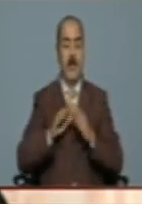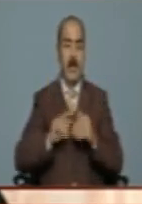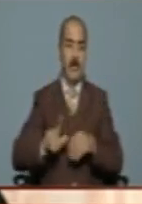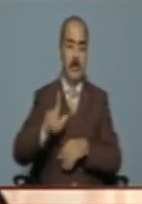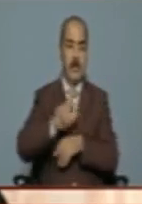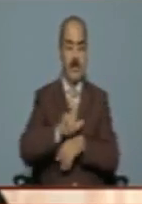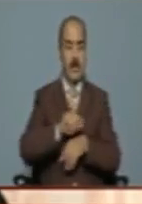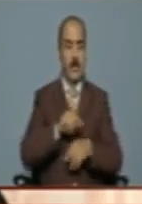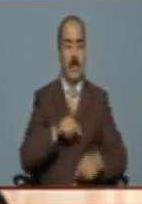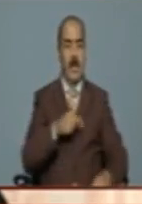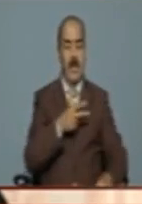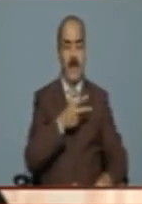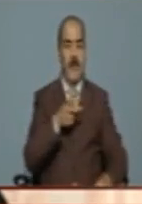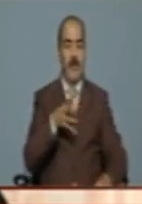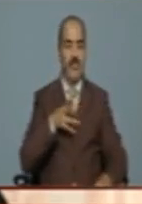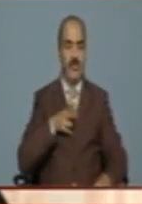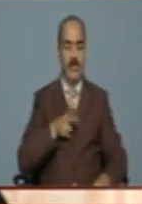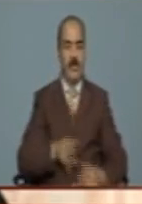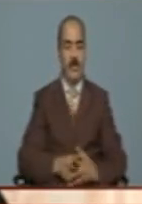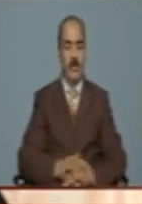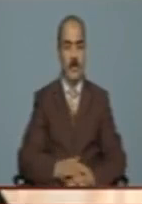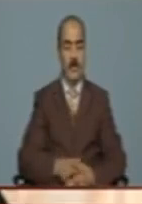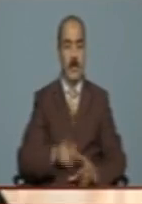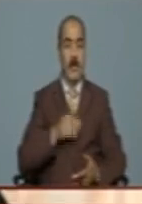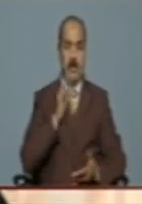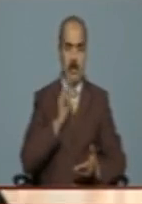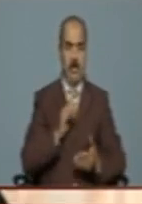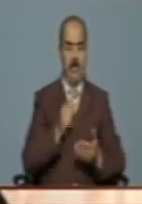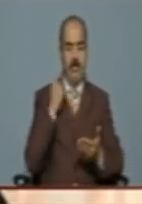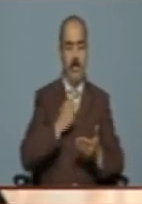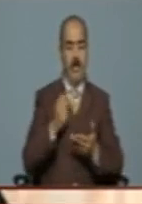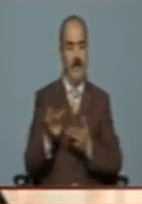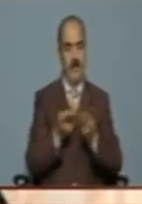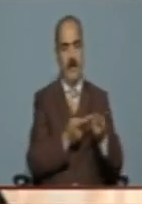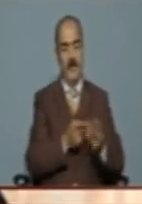العربية 2024 رسميا فليتفضل سيادته.